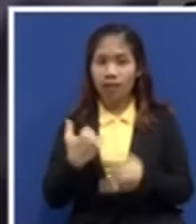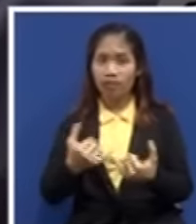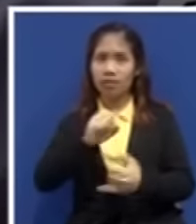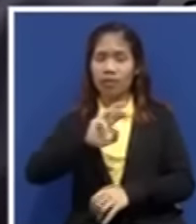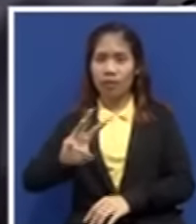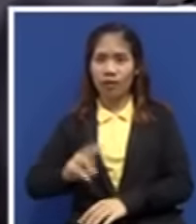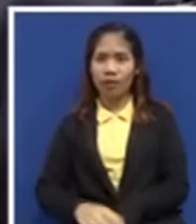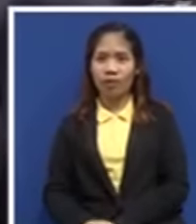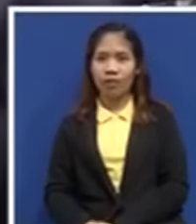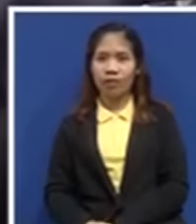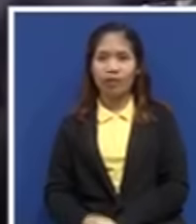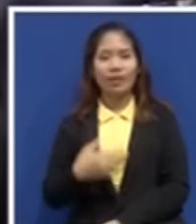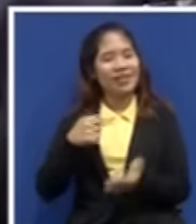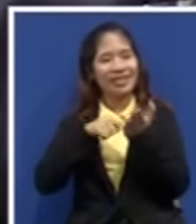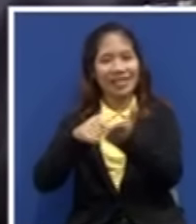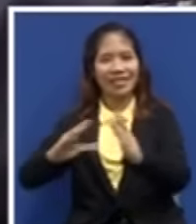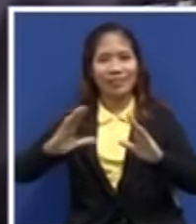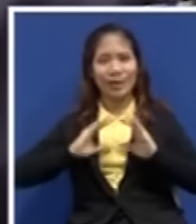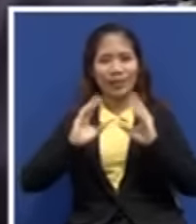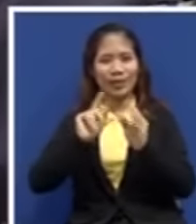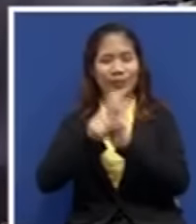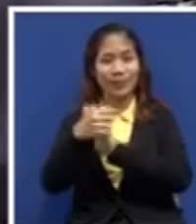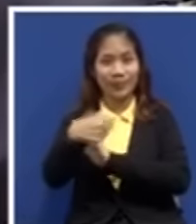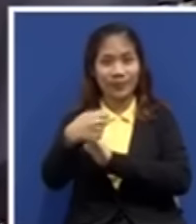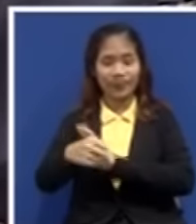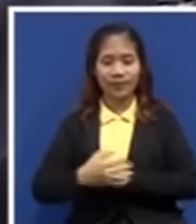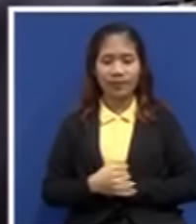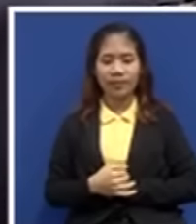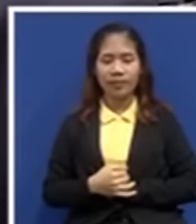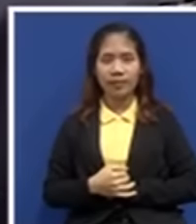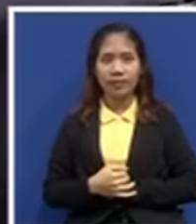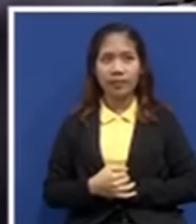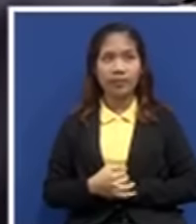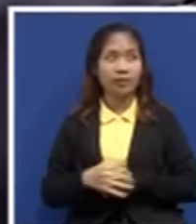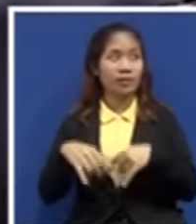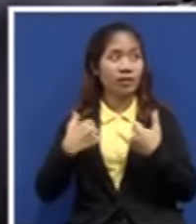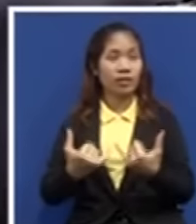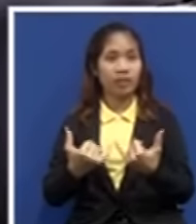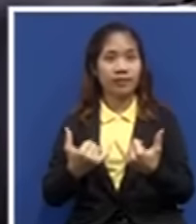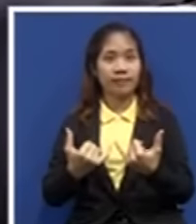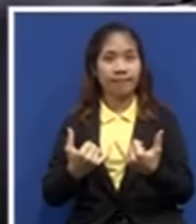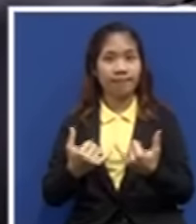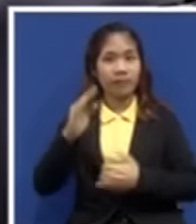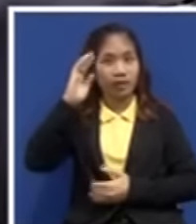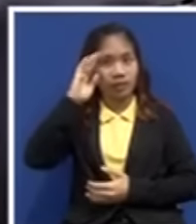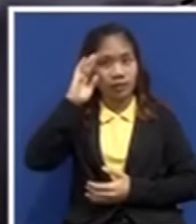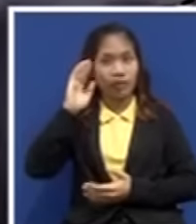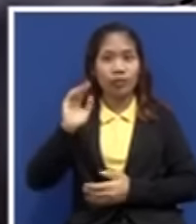านครับ ขอเสนอพักการประชุม10นาทีครับท่านประธาน เดี๋ยวพลตรีพิสุทธิ์เวชรีพิสุทธิ์พูดต่อ ท่านประธาน